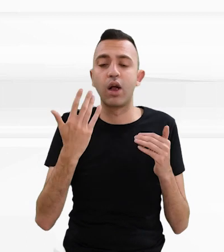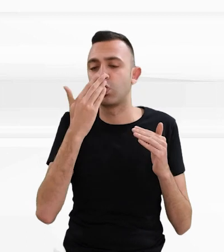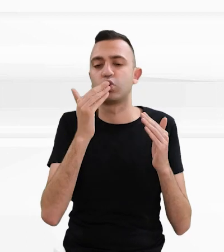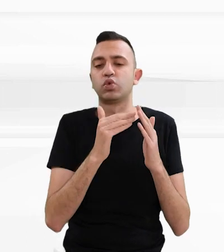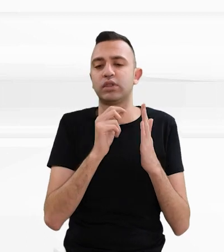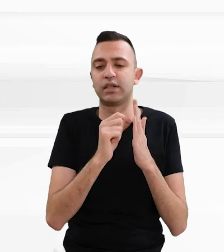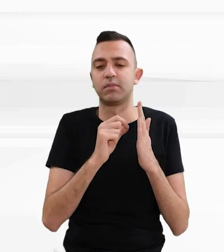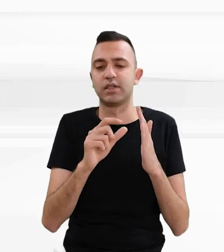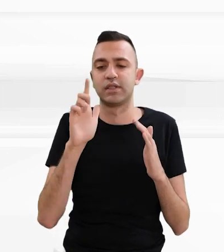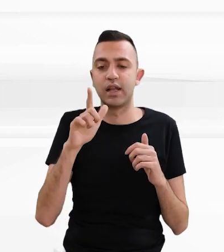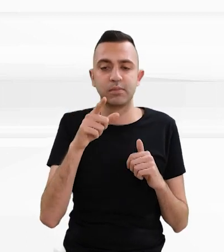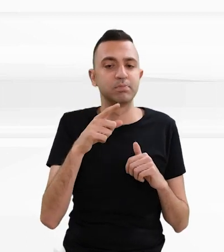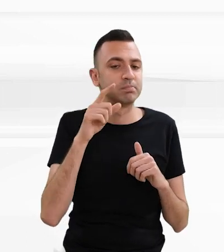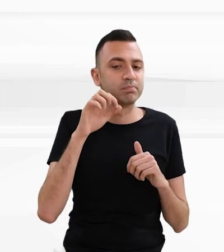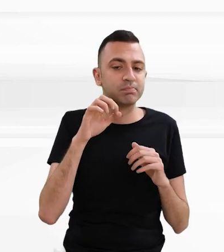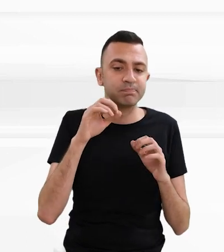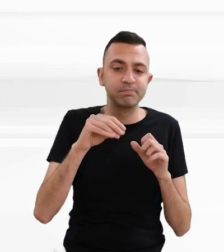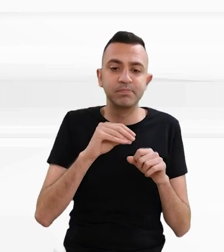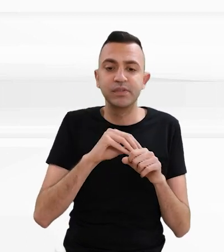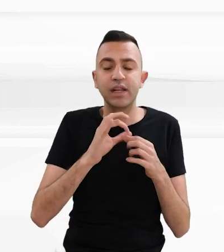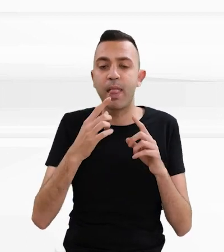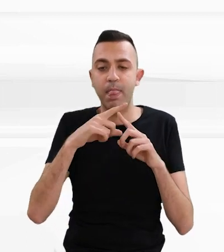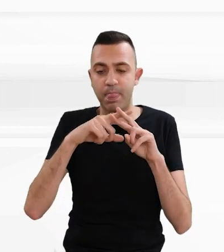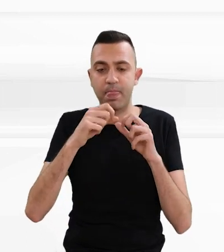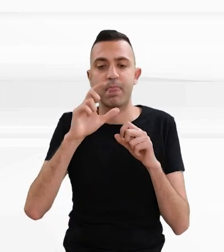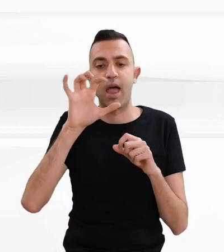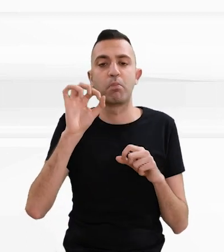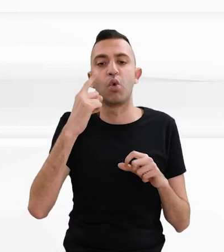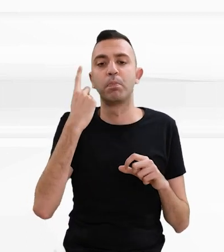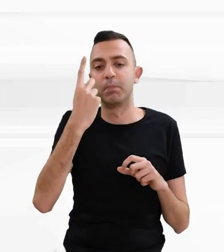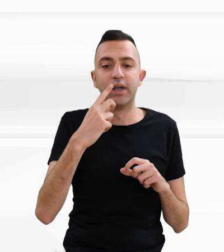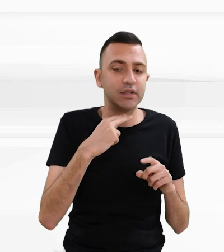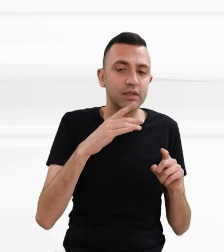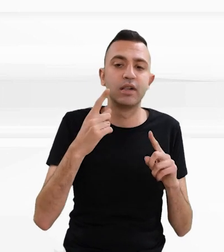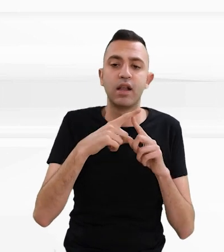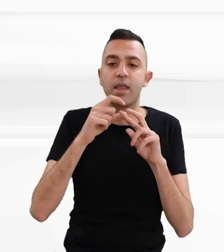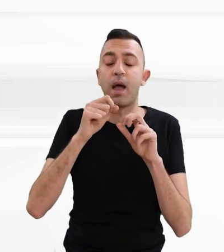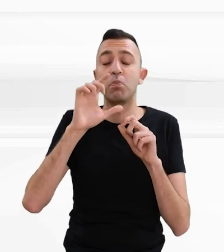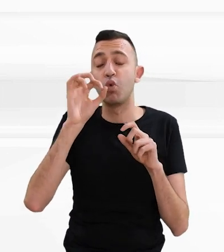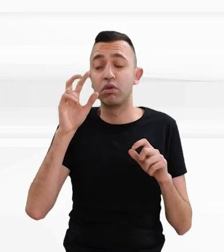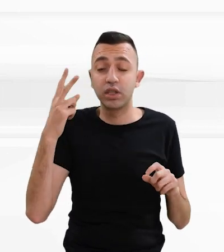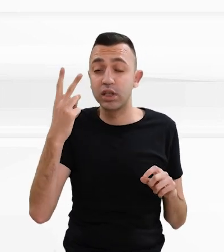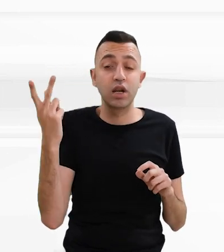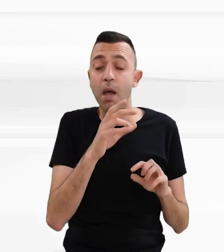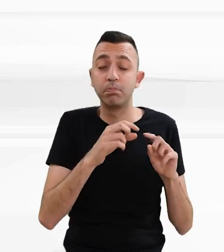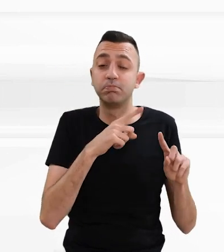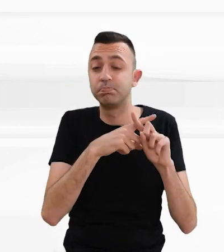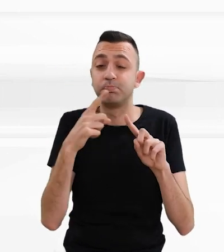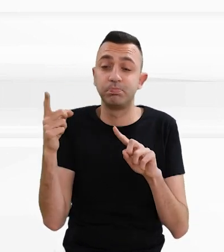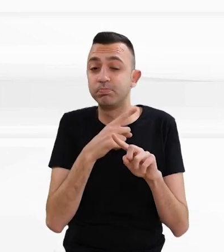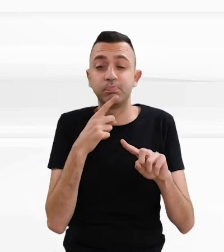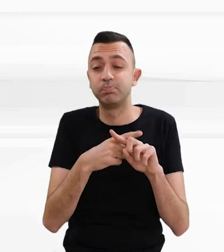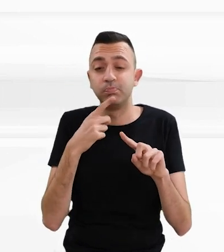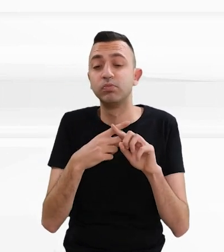şimdi buradaki her bir sayı buradaki tablo bizdeki her bir sayı tablo 2'deki her bir sayıda çarpılacak mış toplamda kaç tane